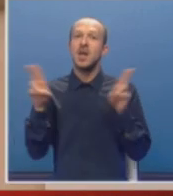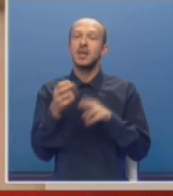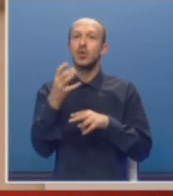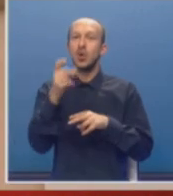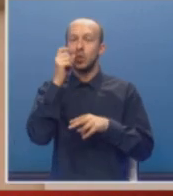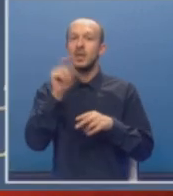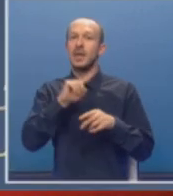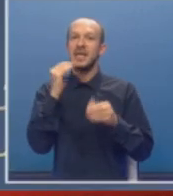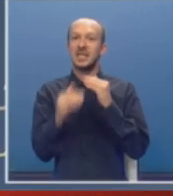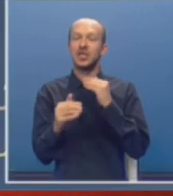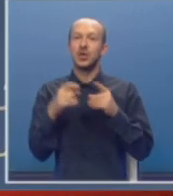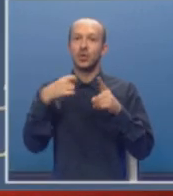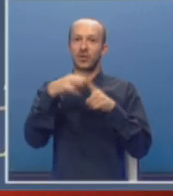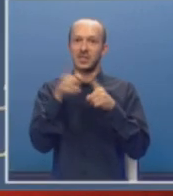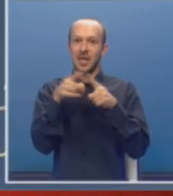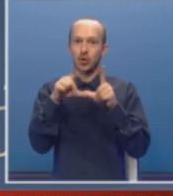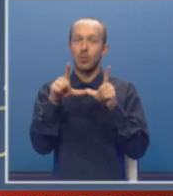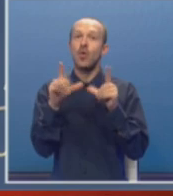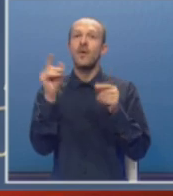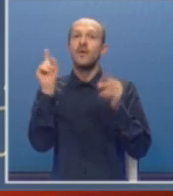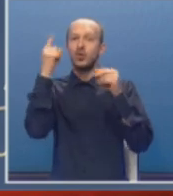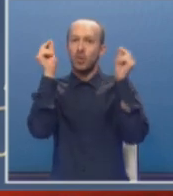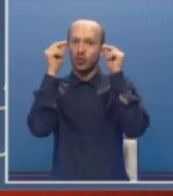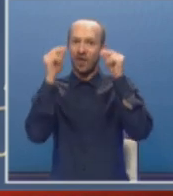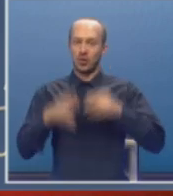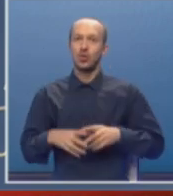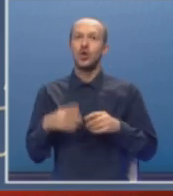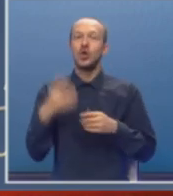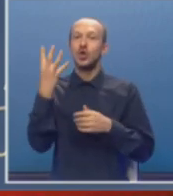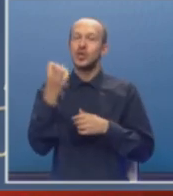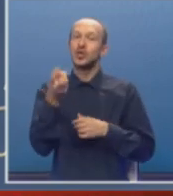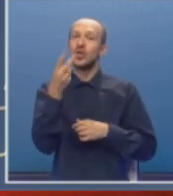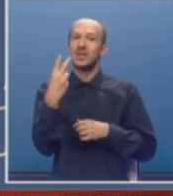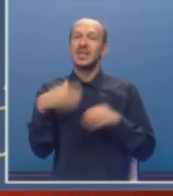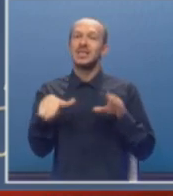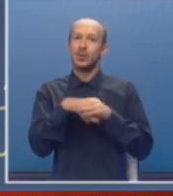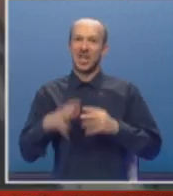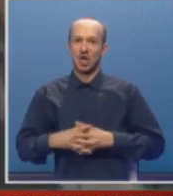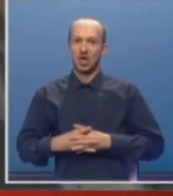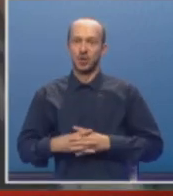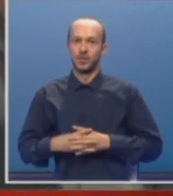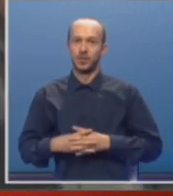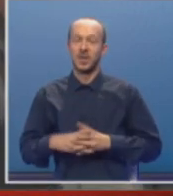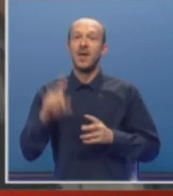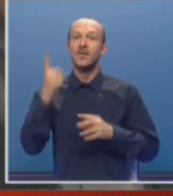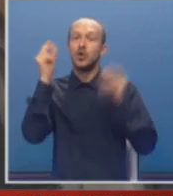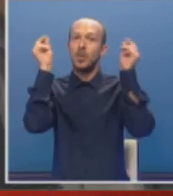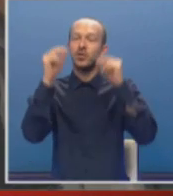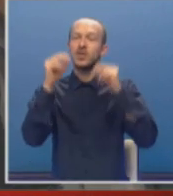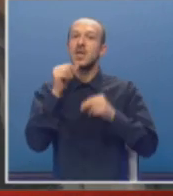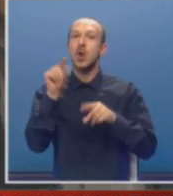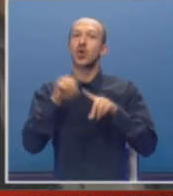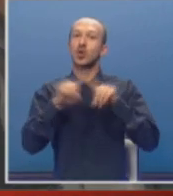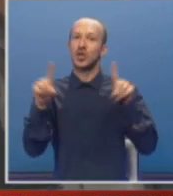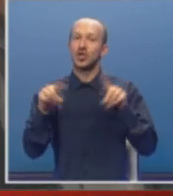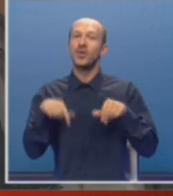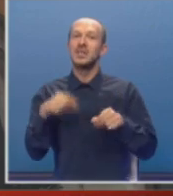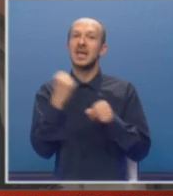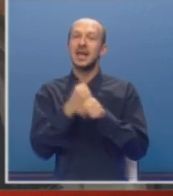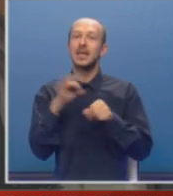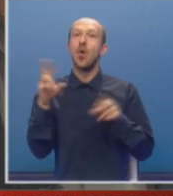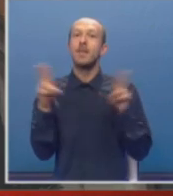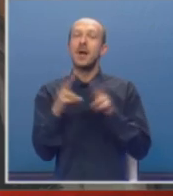sa neizjednačenim koeficijentom je u visokom obrazovanju, oko 420 zaposlenih. U visokom obrazovanju to je malo drugačije, ovdje se radi o